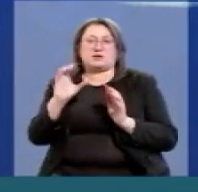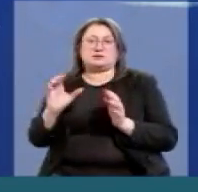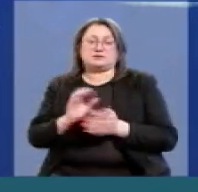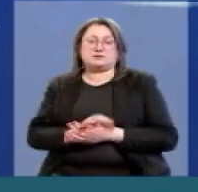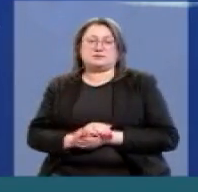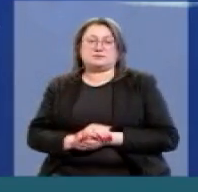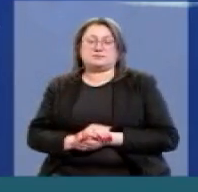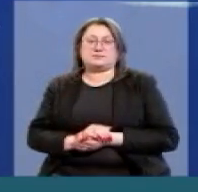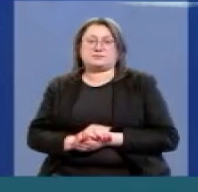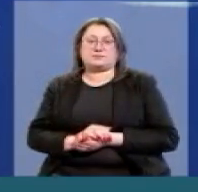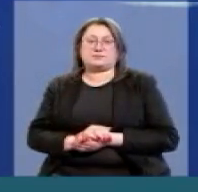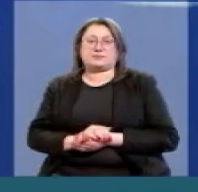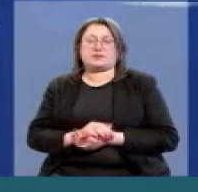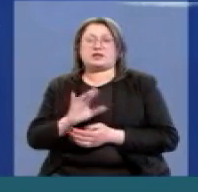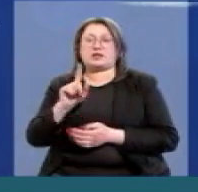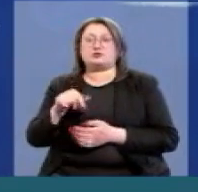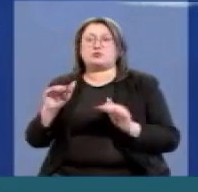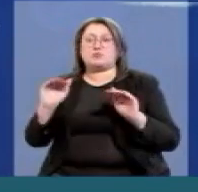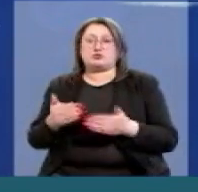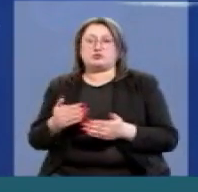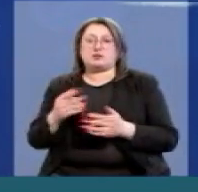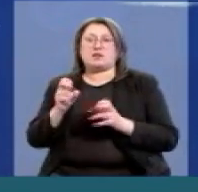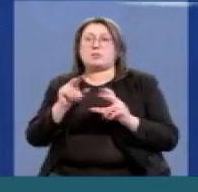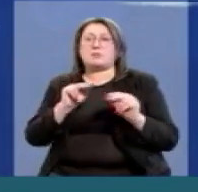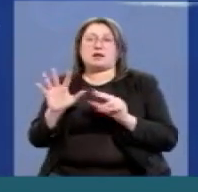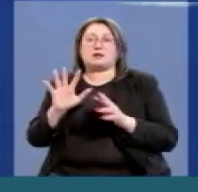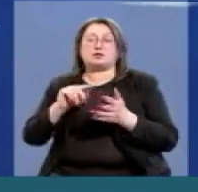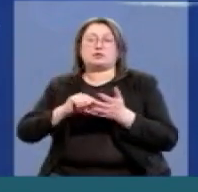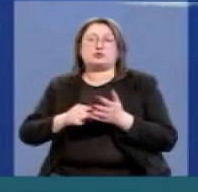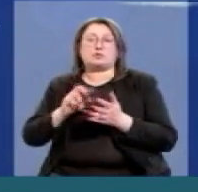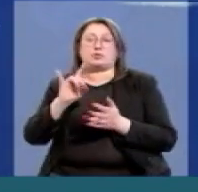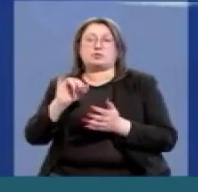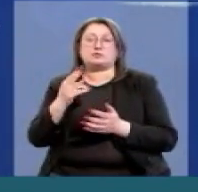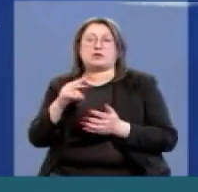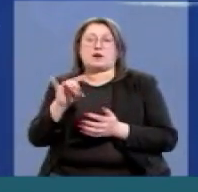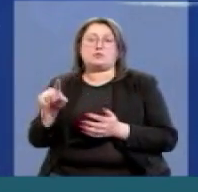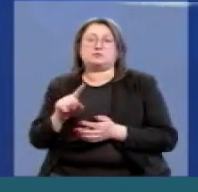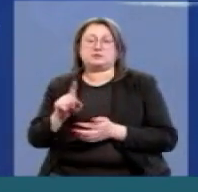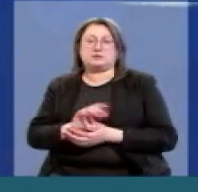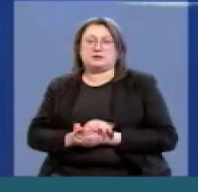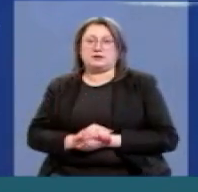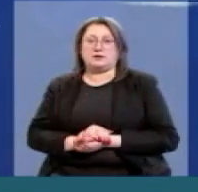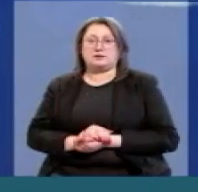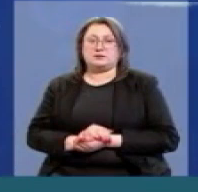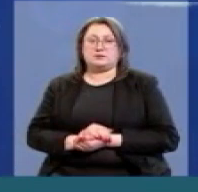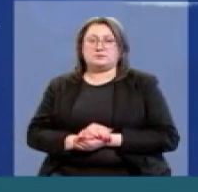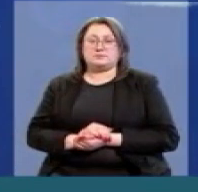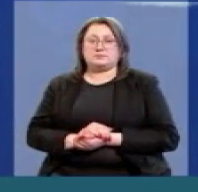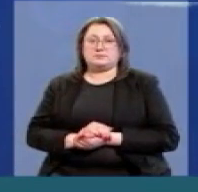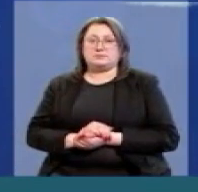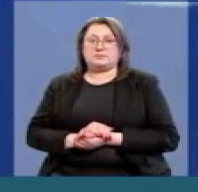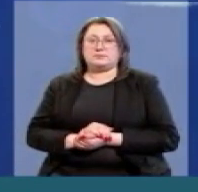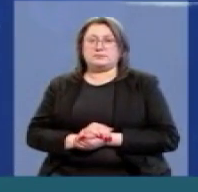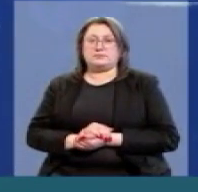Мәселен, 2021 жылы 23 қолайсыз пункте жүргізілсе, 2022 жылы 13 пункте сауықтыру жұмыстары